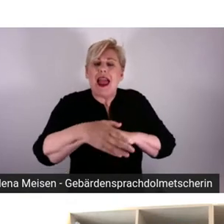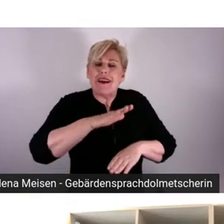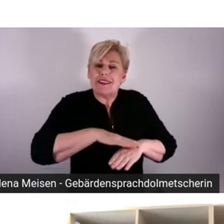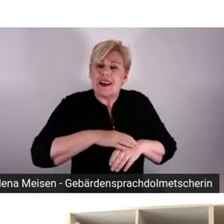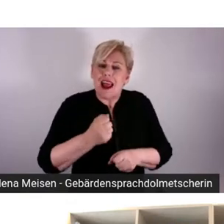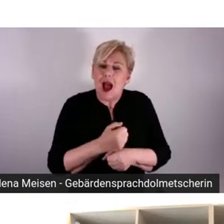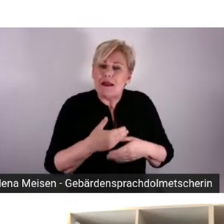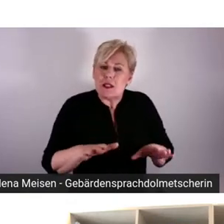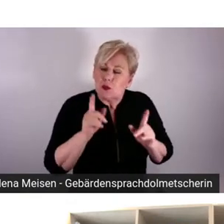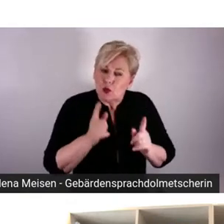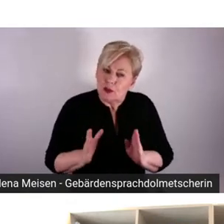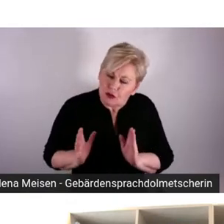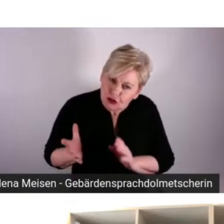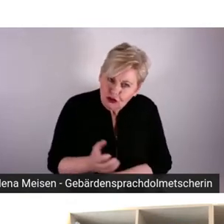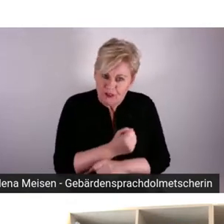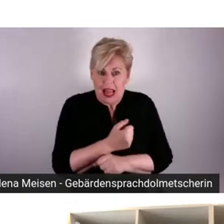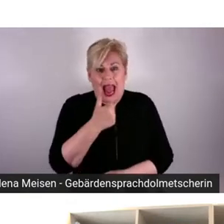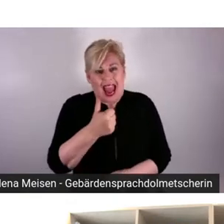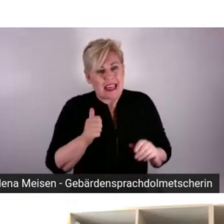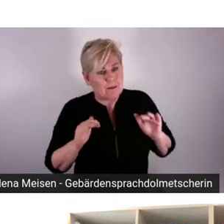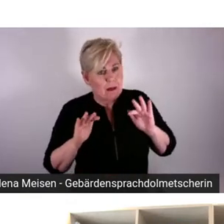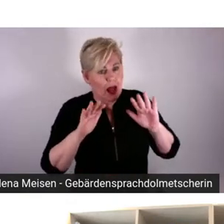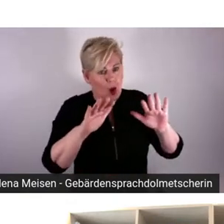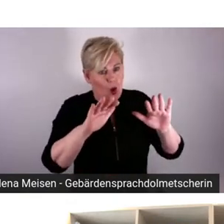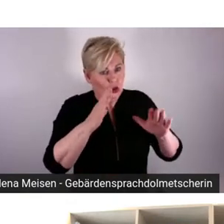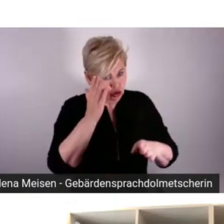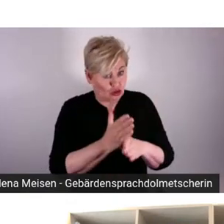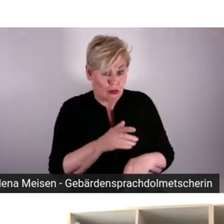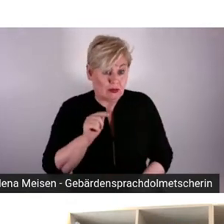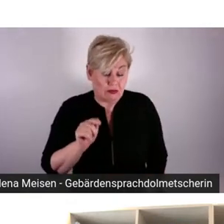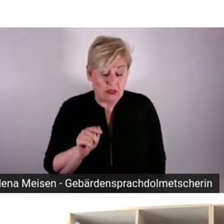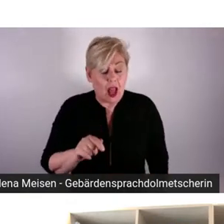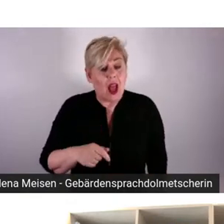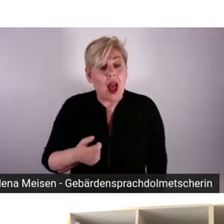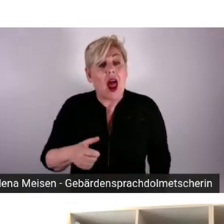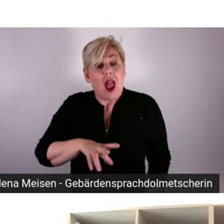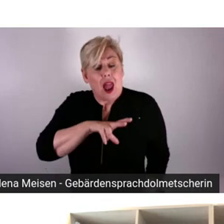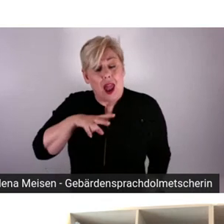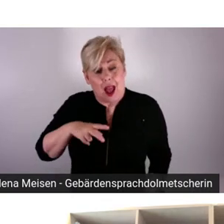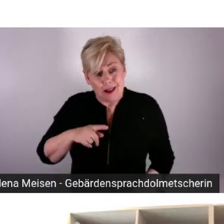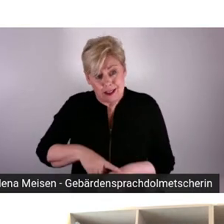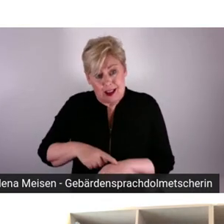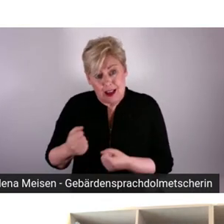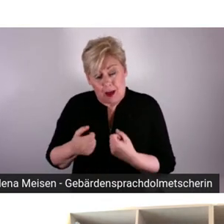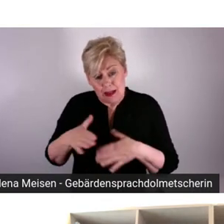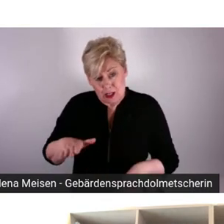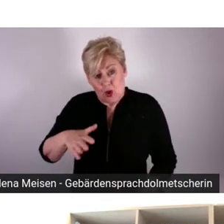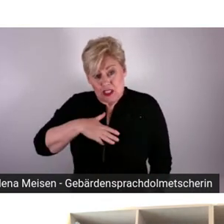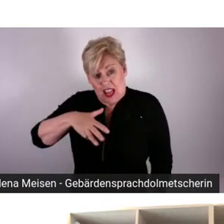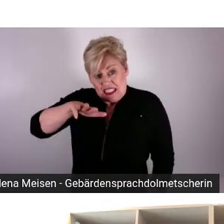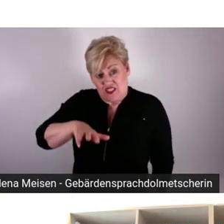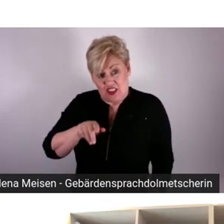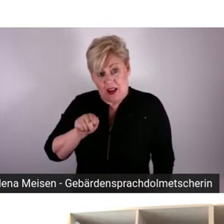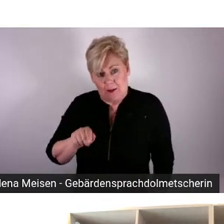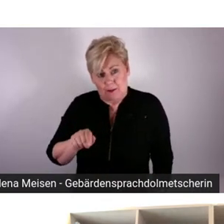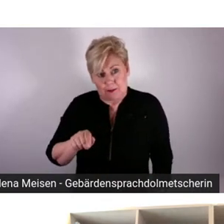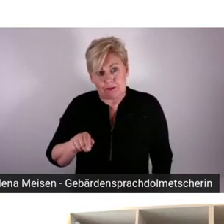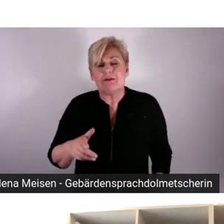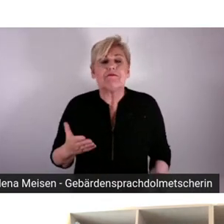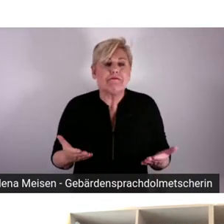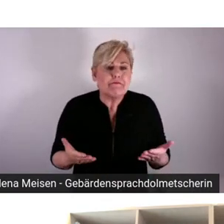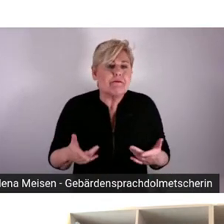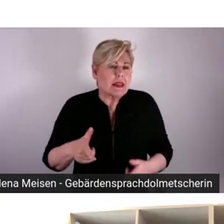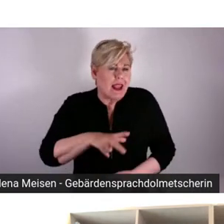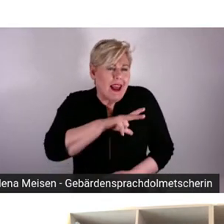überwinden. Etwa 1 Million Menschen sind in Hartz IV langzeitarbeitslos, in einem System, das nie für einen